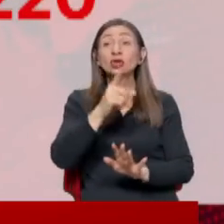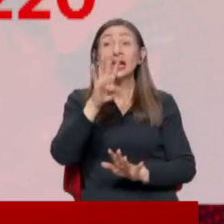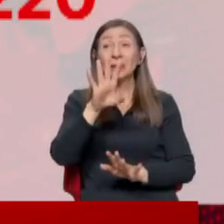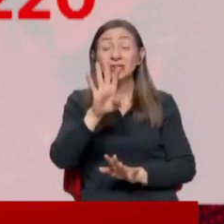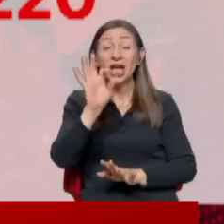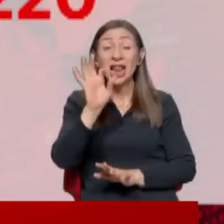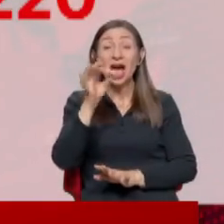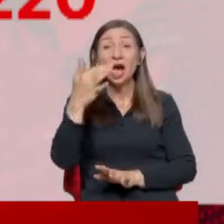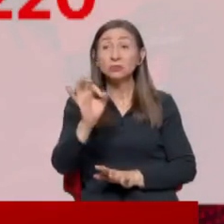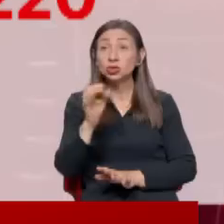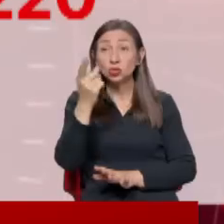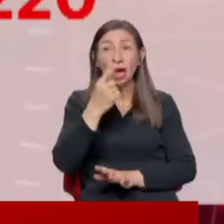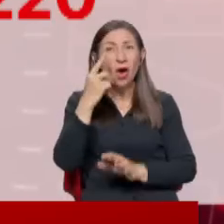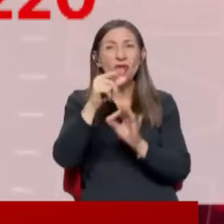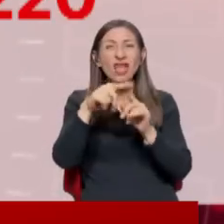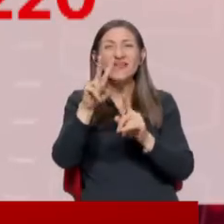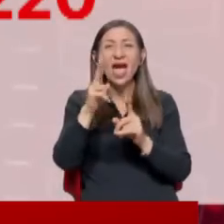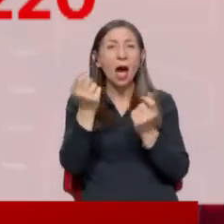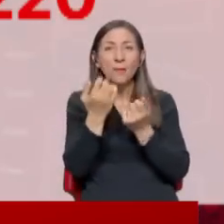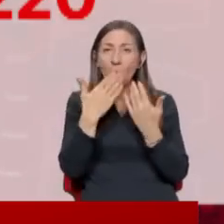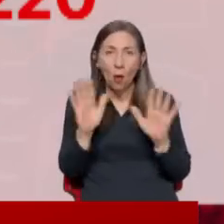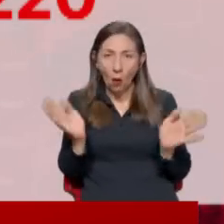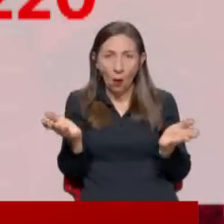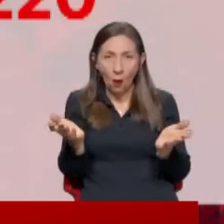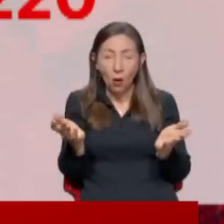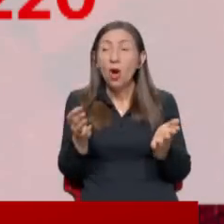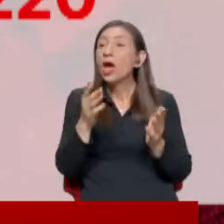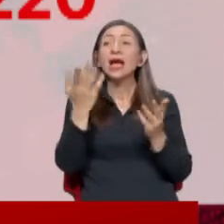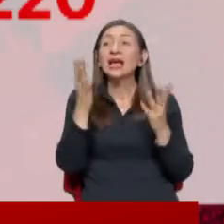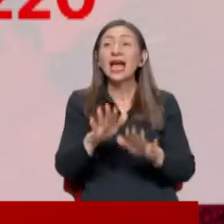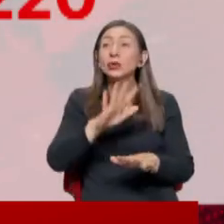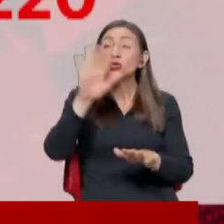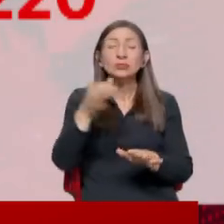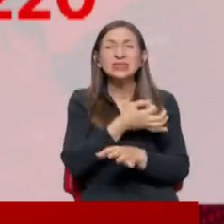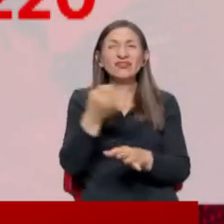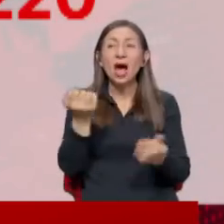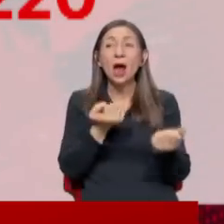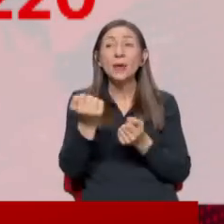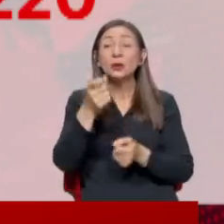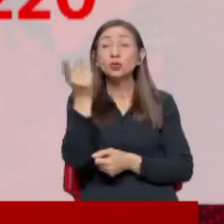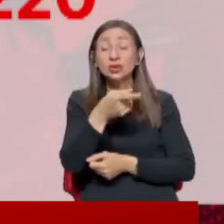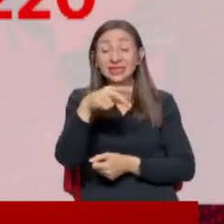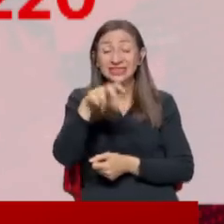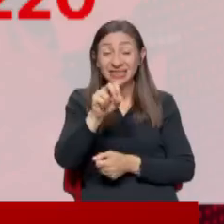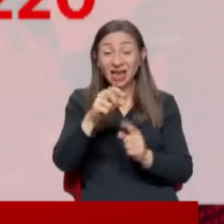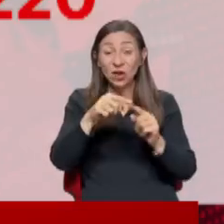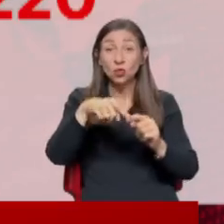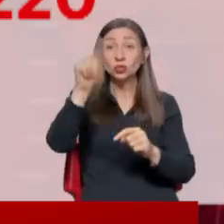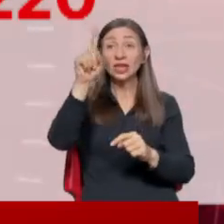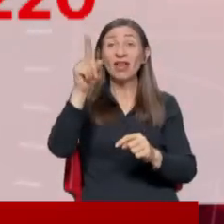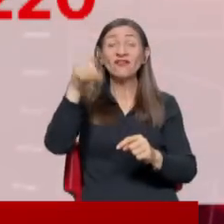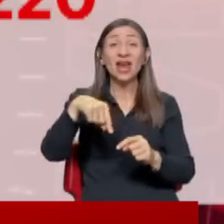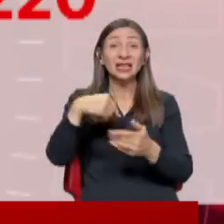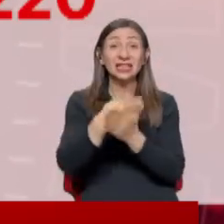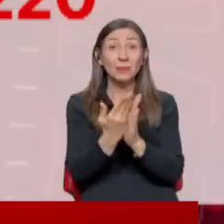%45, 50, 60 ÖTV'li araç zaten kalmamıştı. Geriye kalan tüm sıfır otomobiller %80 ve üzerindeki